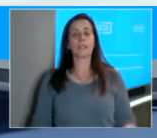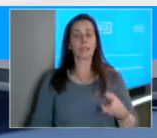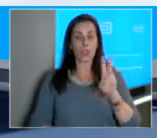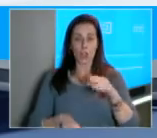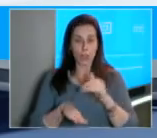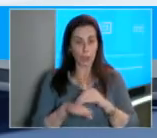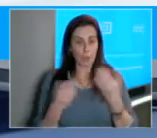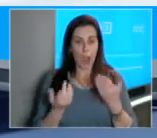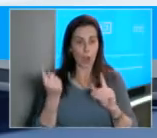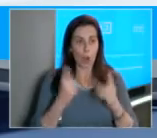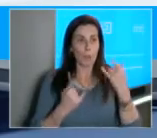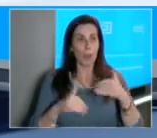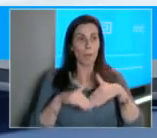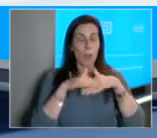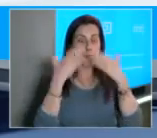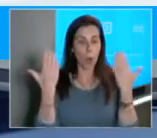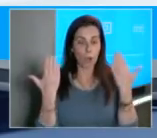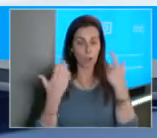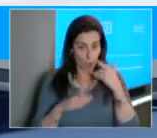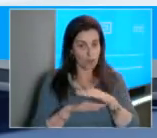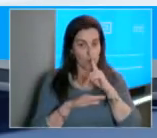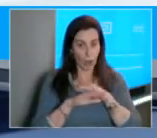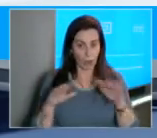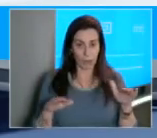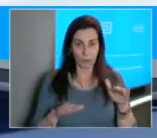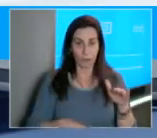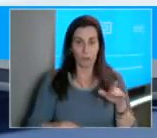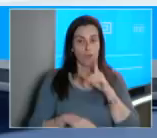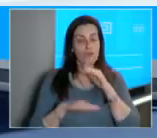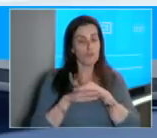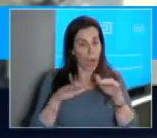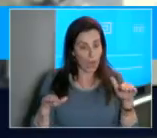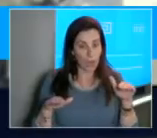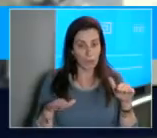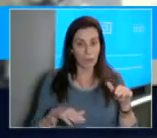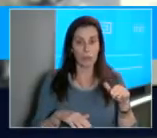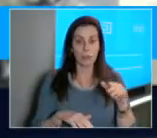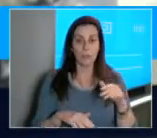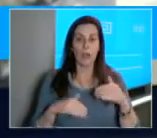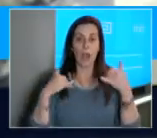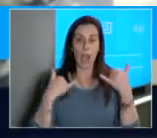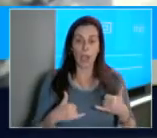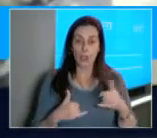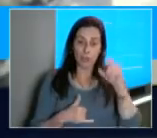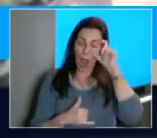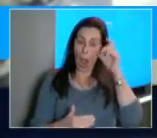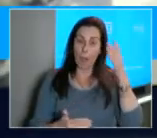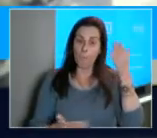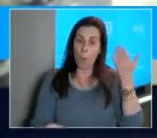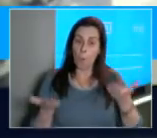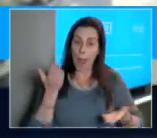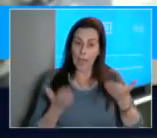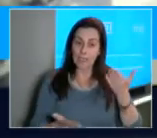עדכונים אחרונים מהבוקר הזה שנראה שקט. תראי, די שקט. צריך לומר שבשלב הזה אבו מאזן, יושב ראש